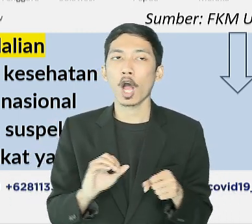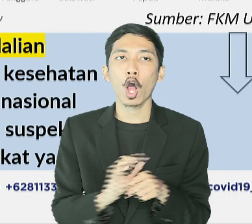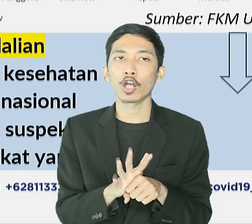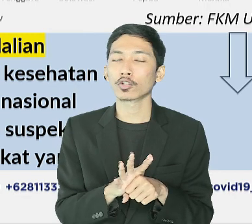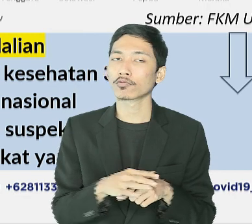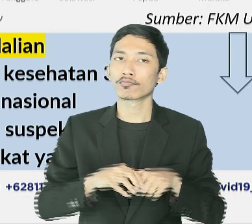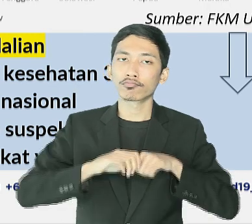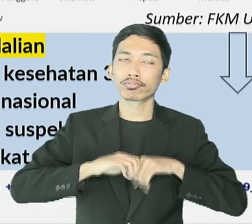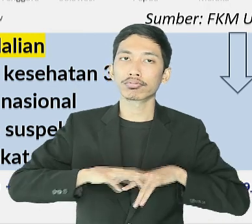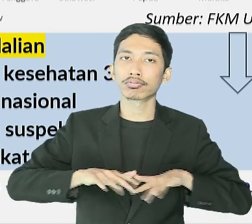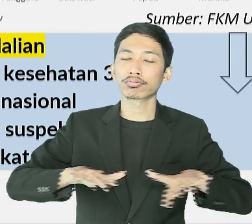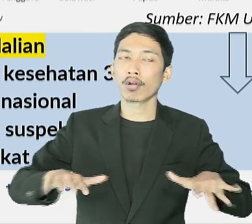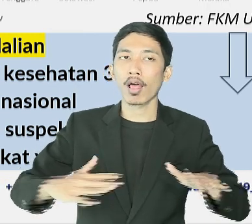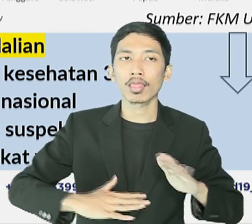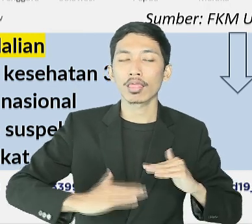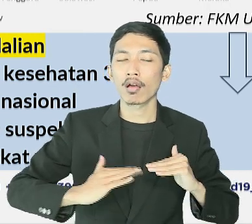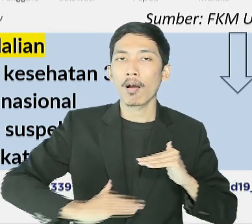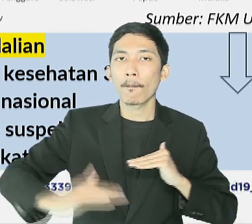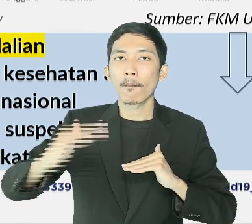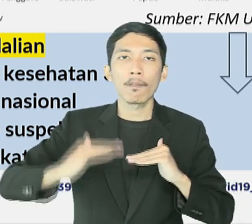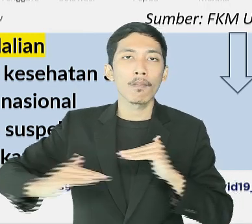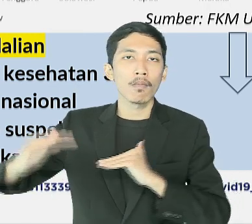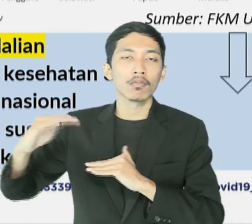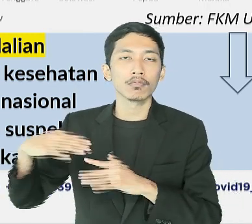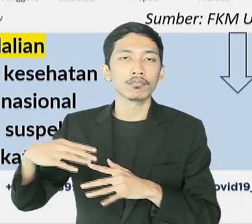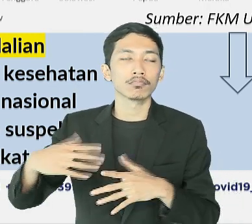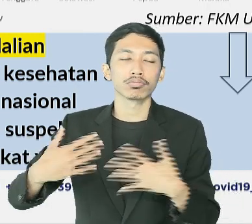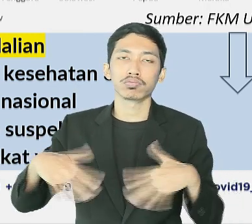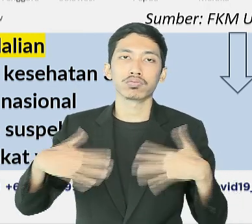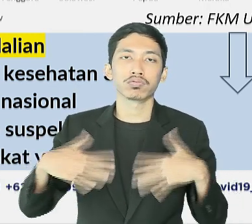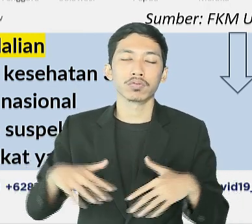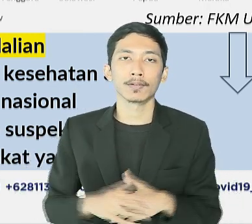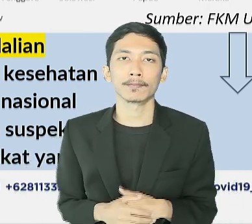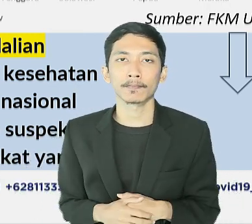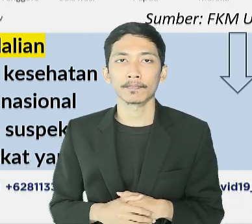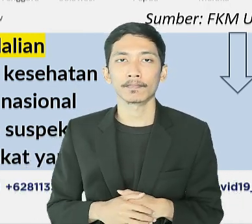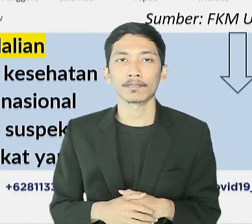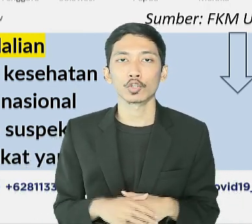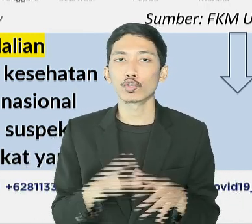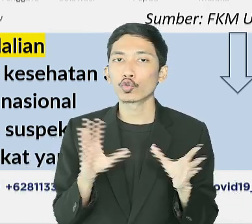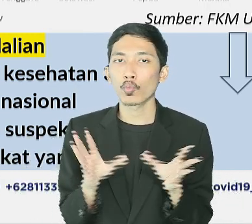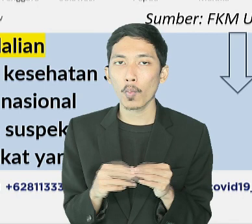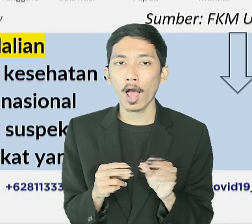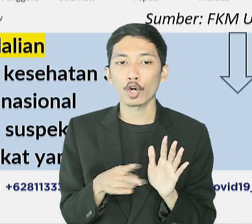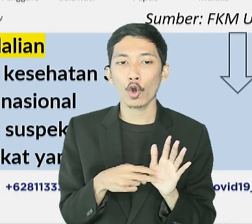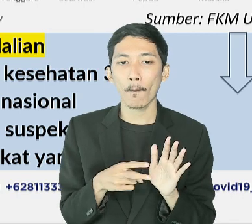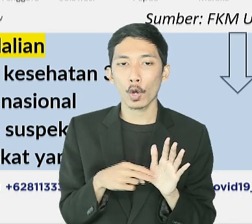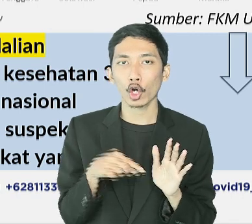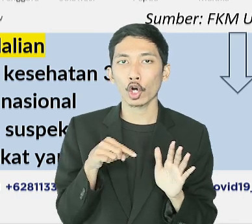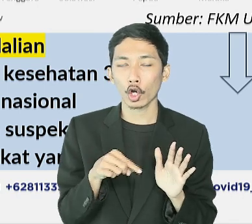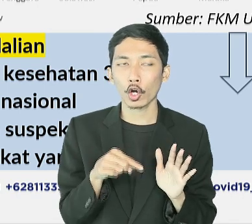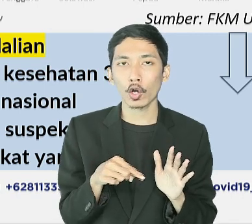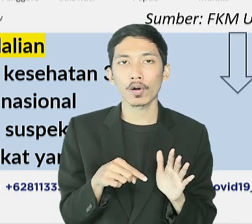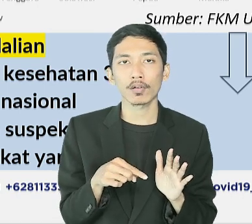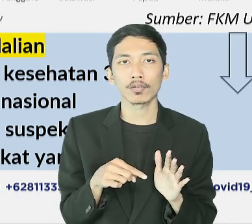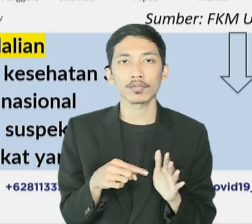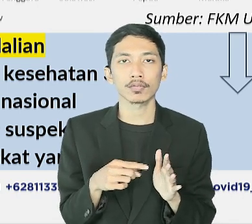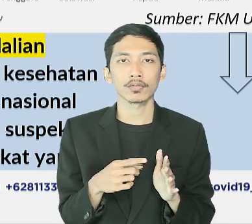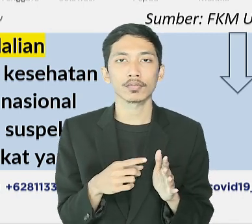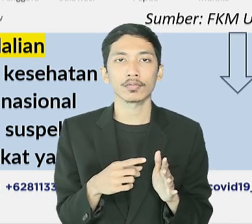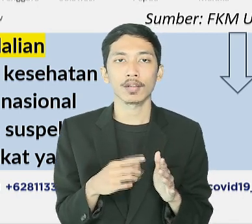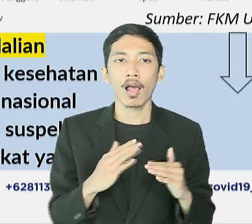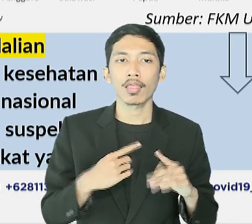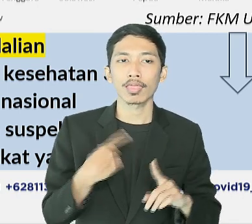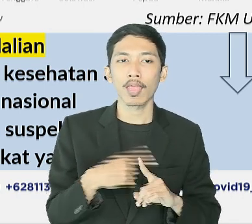positif terus meningkat, begitu juga sebaliknya. Umumnya, reproduction number di atas 1 menyebabkan